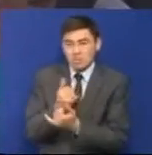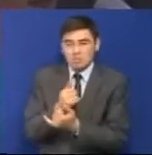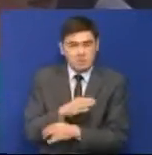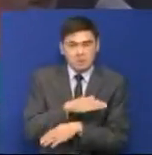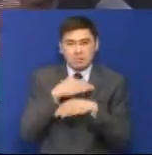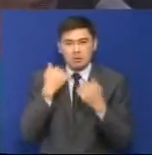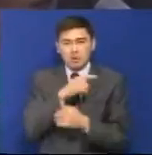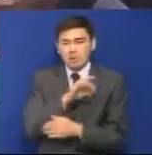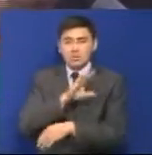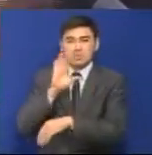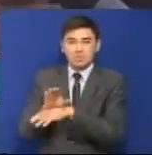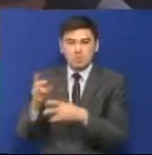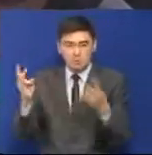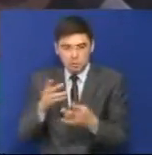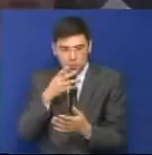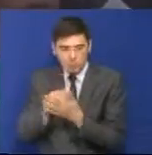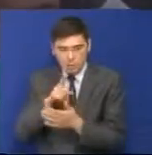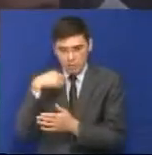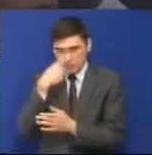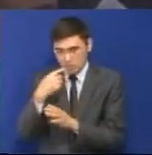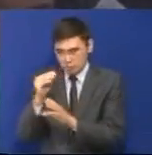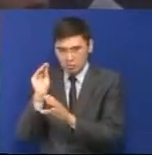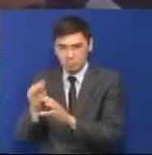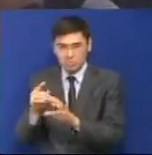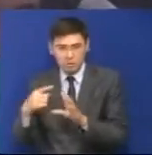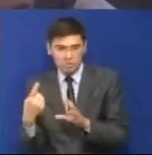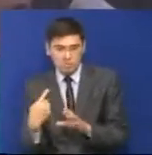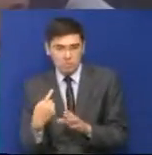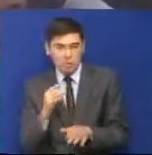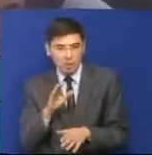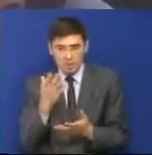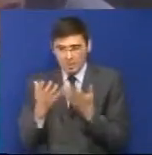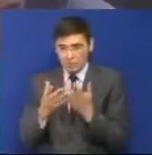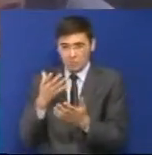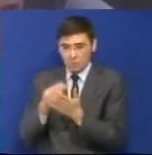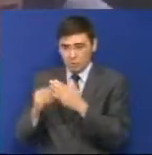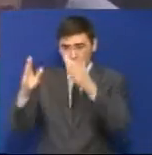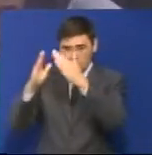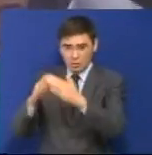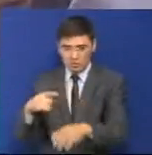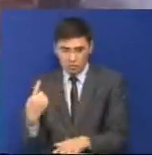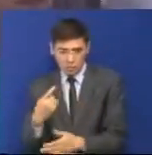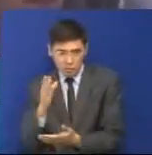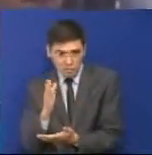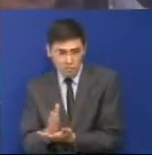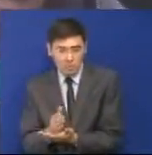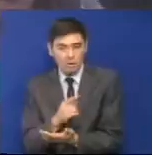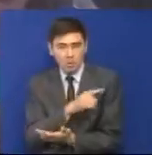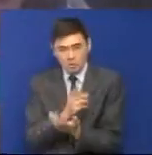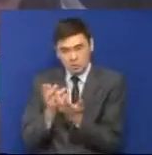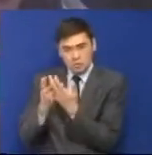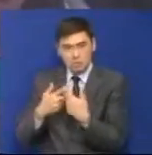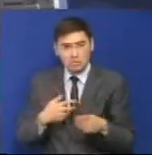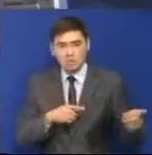есептегіштер қойыңдар дейді. Неге біз жалпы үй есептегішін қоямыз? Егер жеке есептегіш болса, олардың жеке есептегіш бойынша